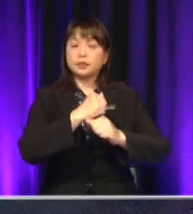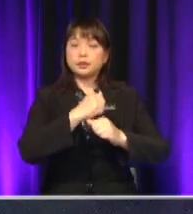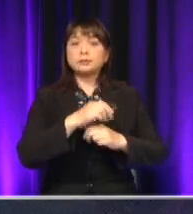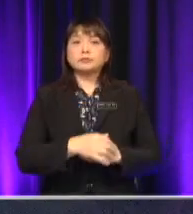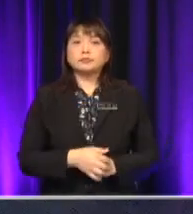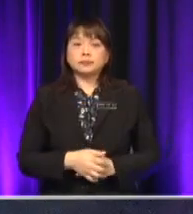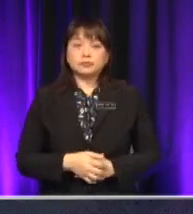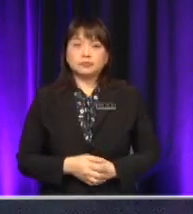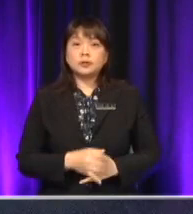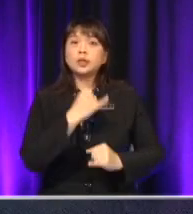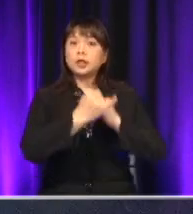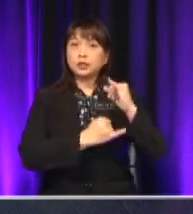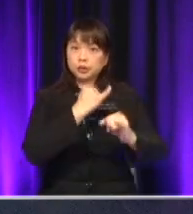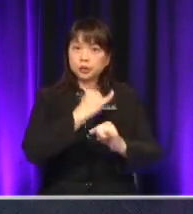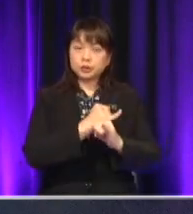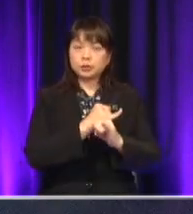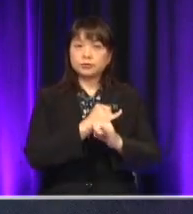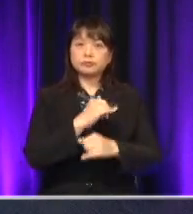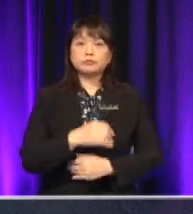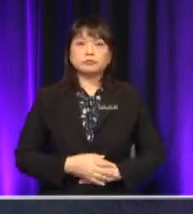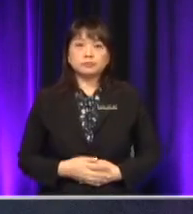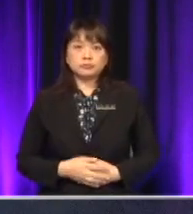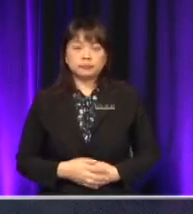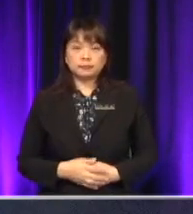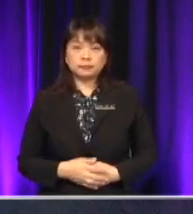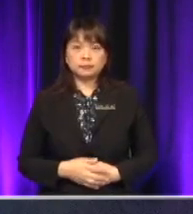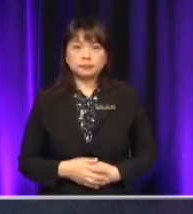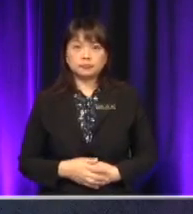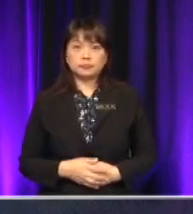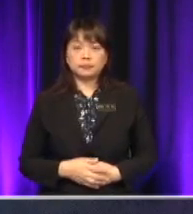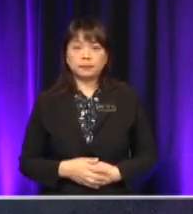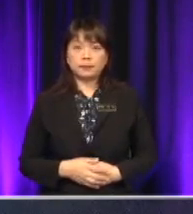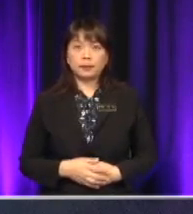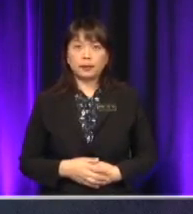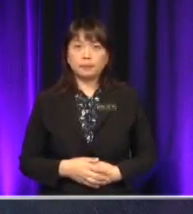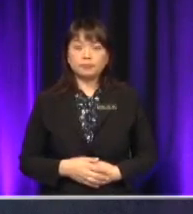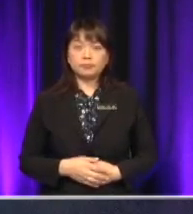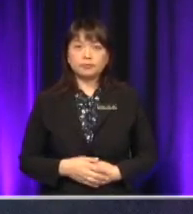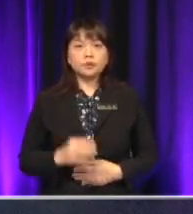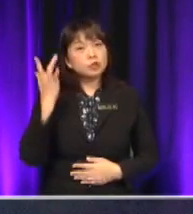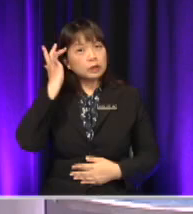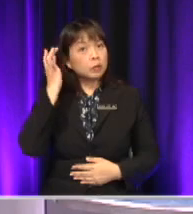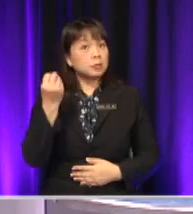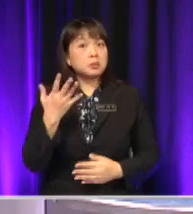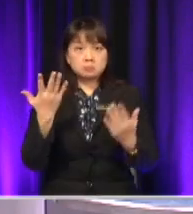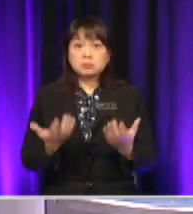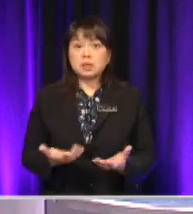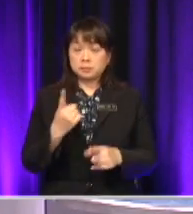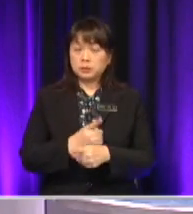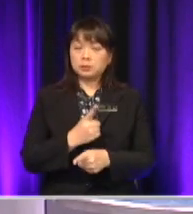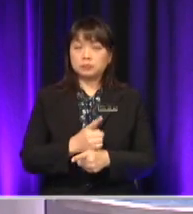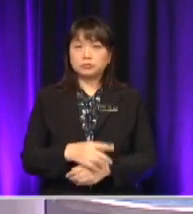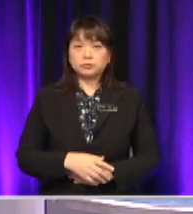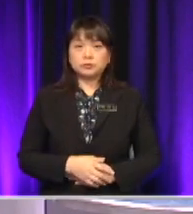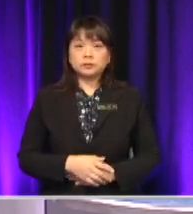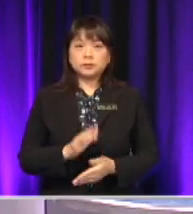adalah tiba-tiba ada orang cakap 1 kati beras. Saya kan tak pasti itu berapa berat tu, cikgu. Kan? Jadi kita pakai yang sama. Okey, untuk